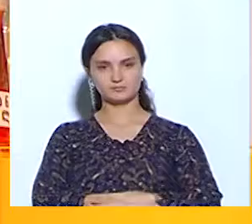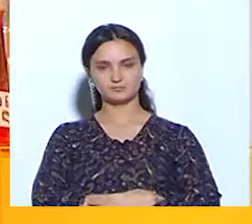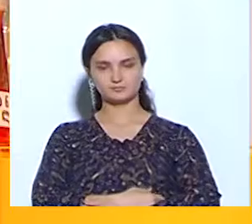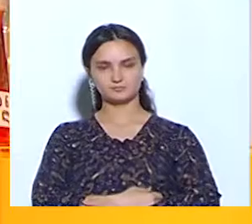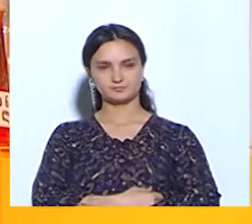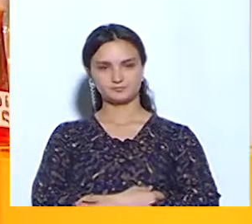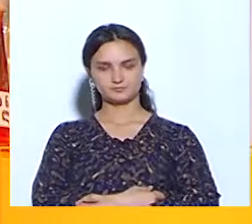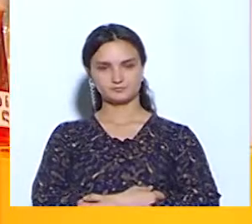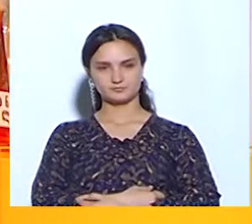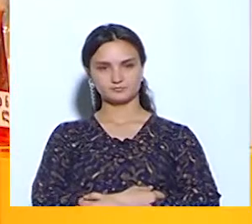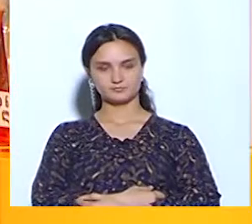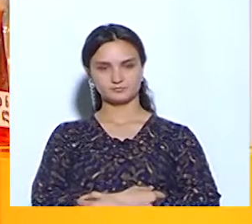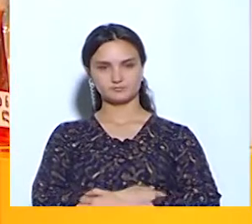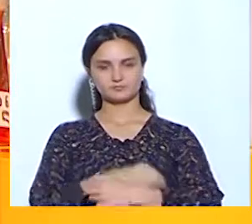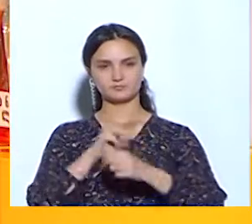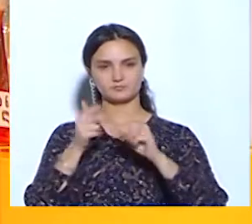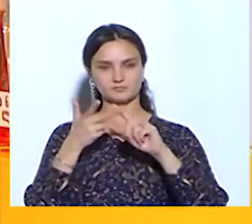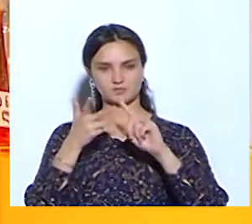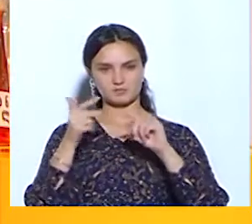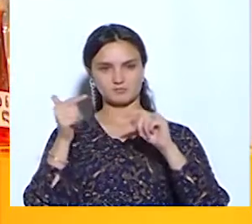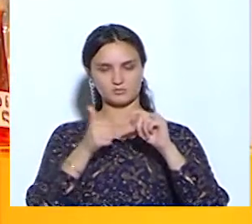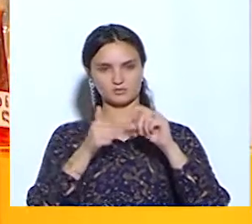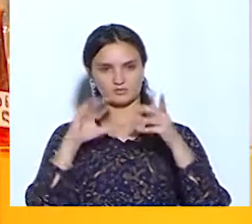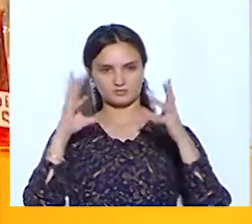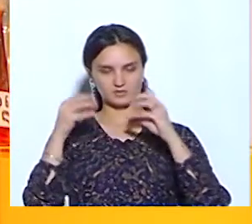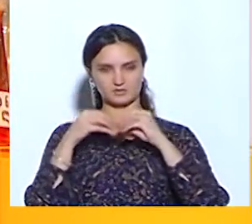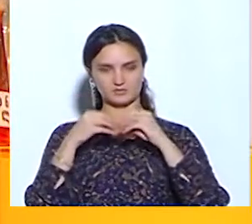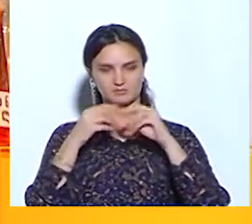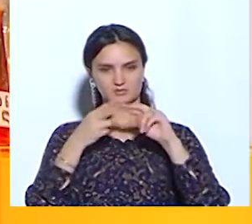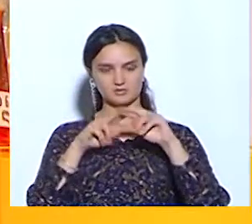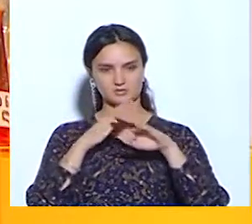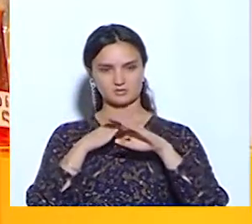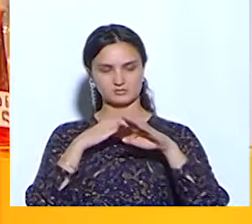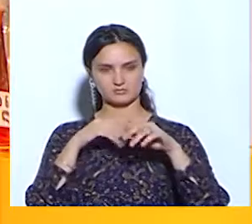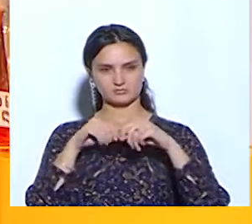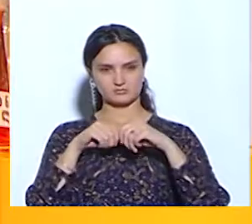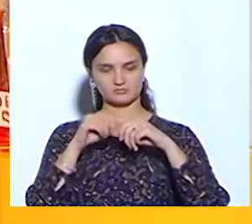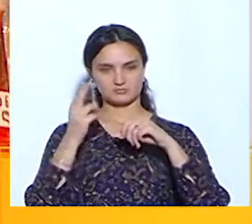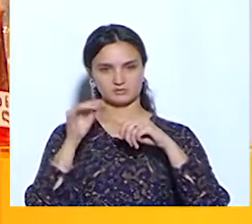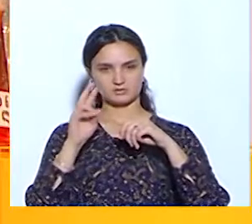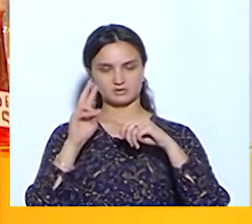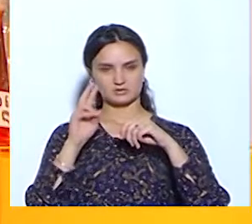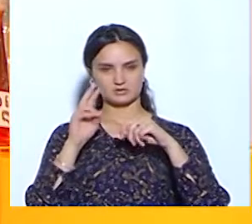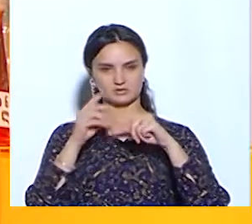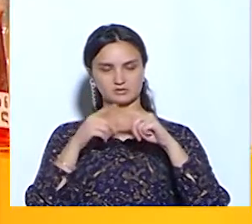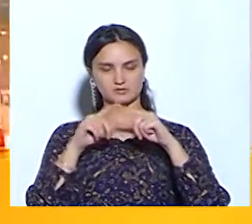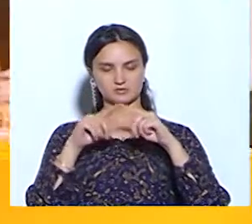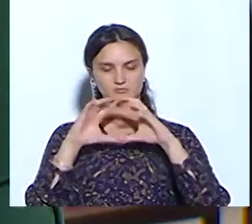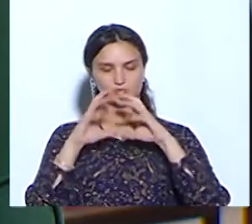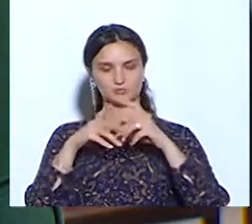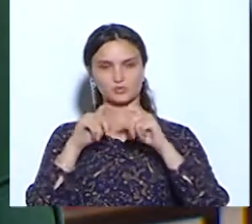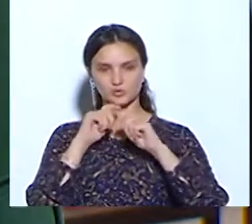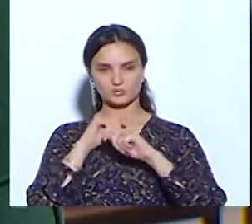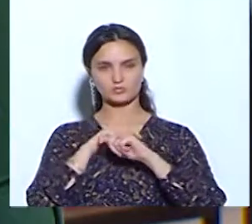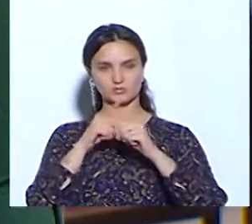და მესამე მოდელი, მე ხარ უხეშად ვაერთიანებ მოდელებს, ეს გახლავთ ეგრეთ წოდებული ცივილიზაციის საჩუქარი, დასავლური